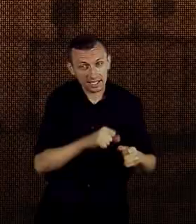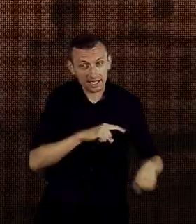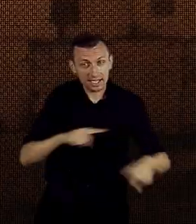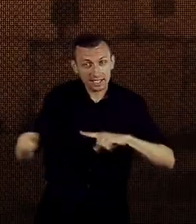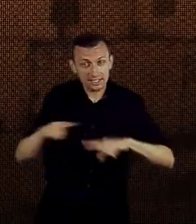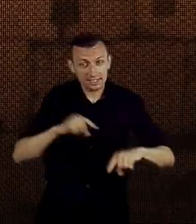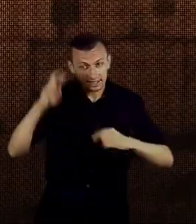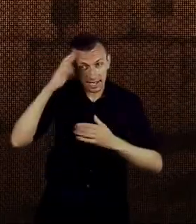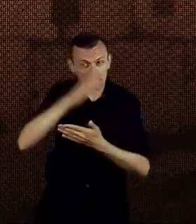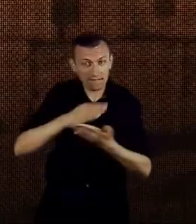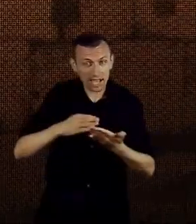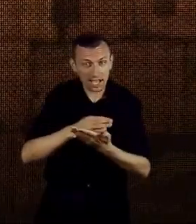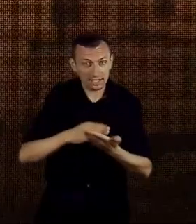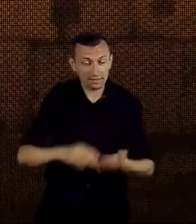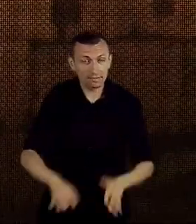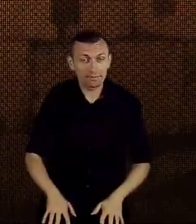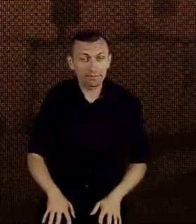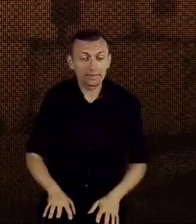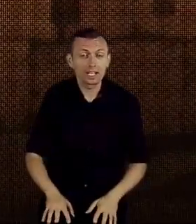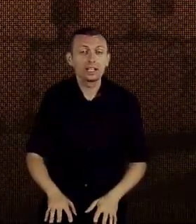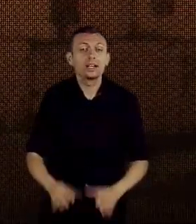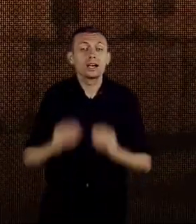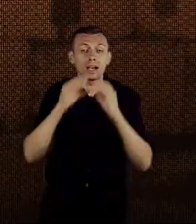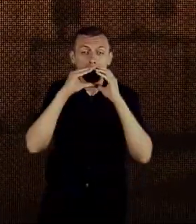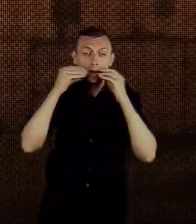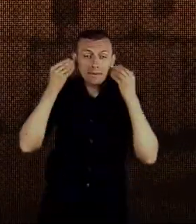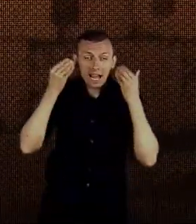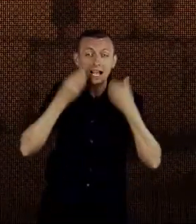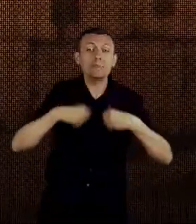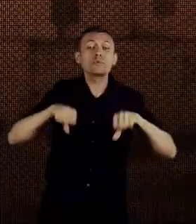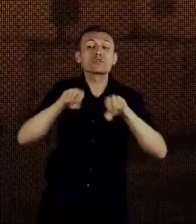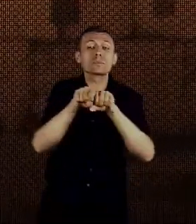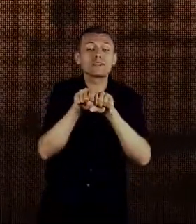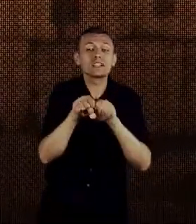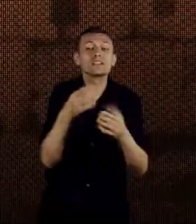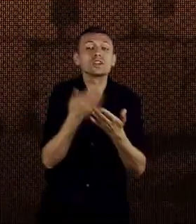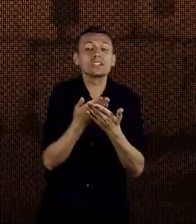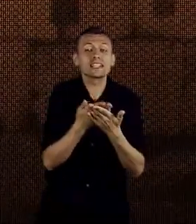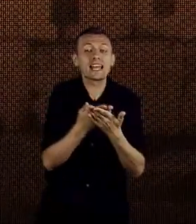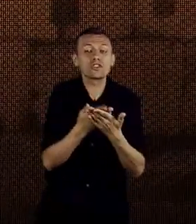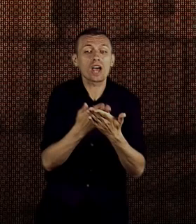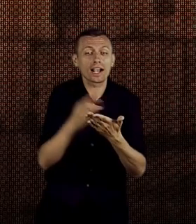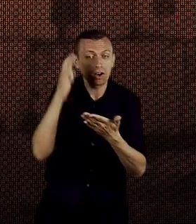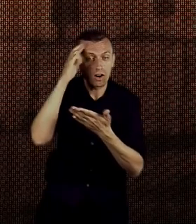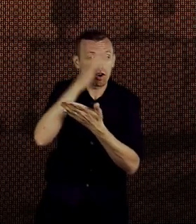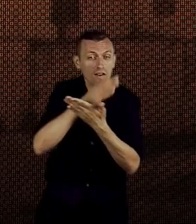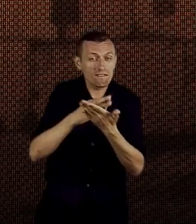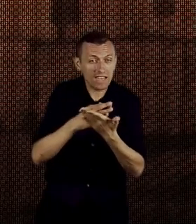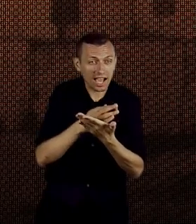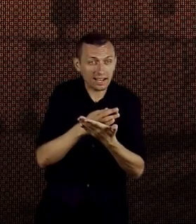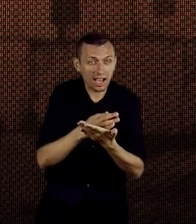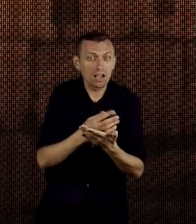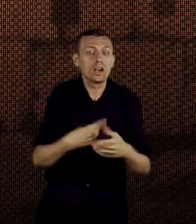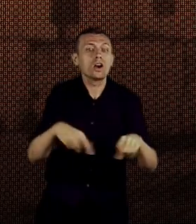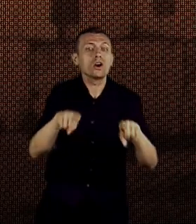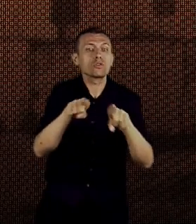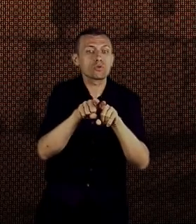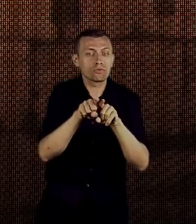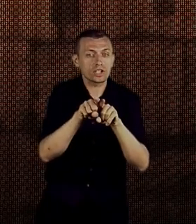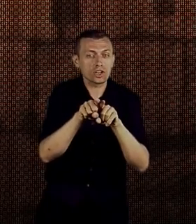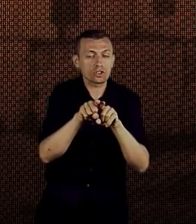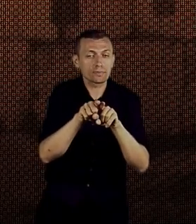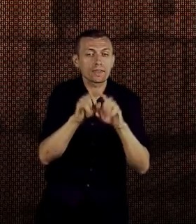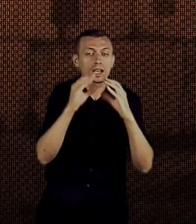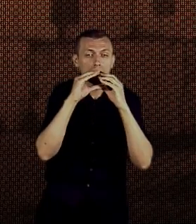wiarę. Prawdą jest również to, że Abraham został usprawiedliwiony przez uczynki, ale nie przez